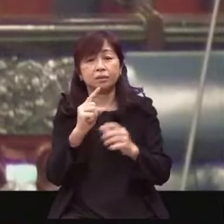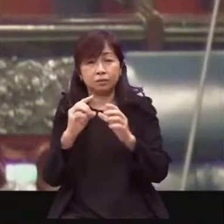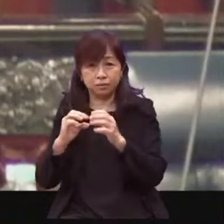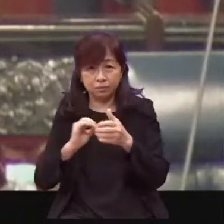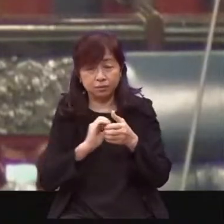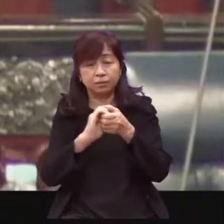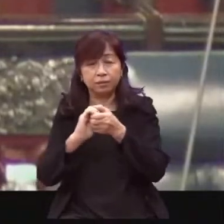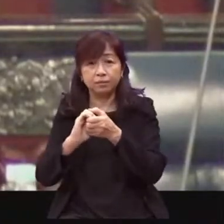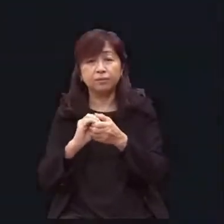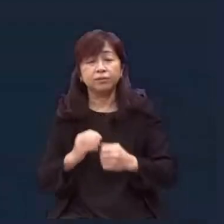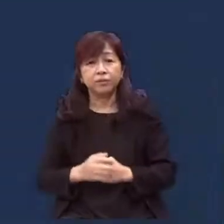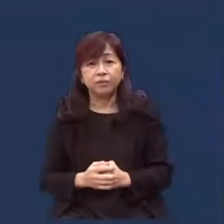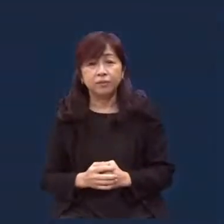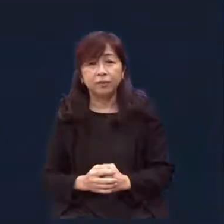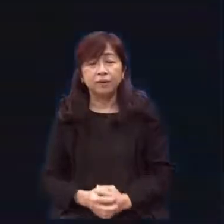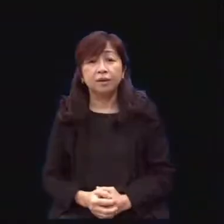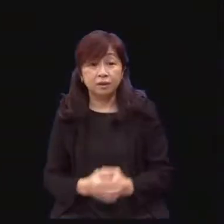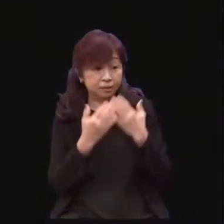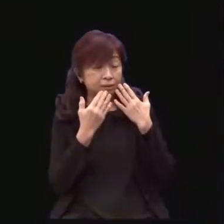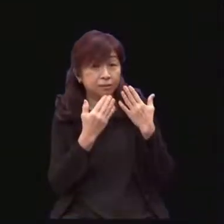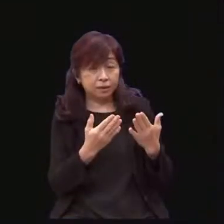Terima kasih atas